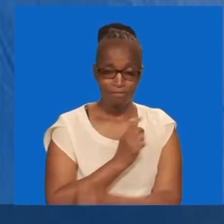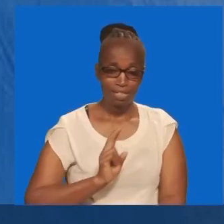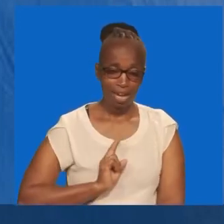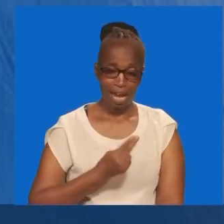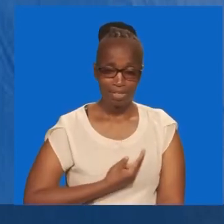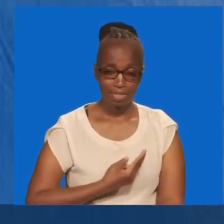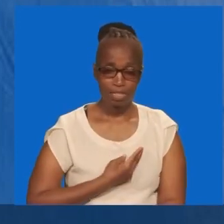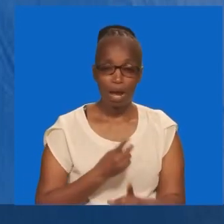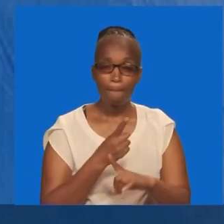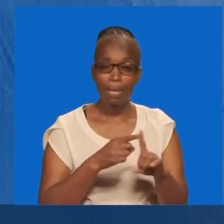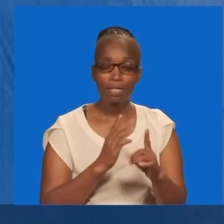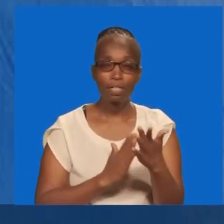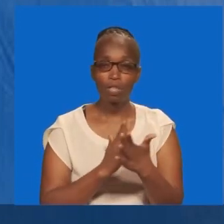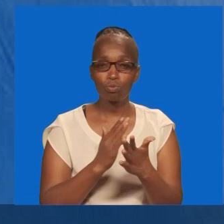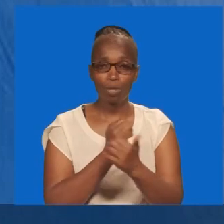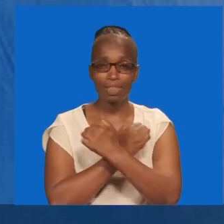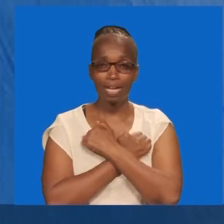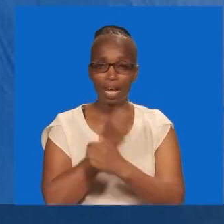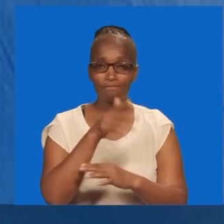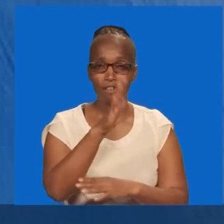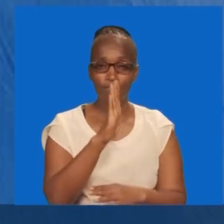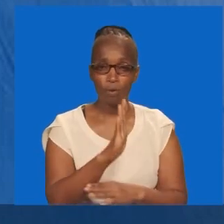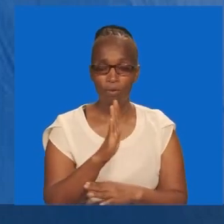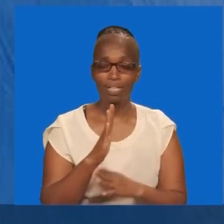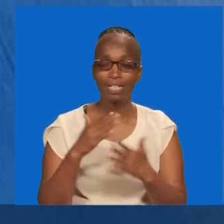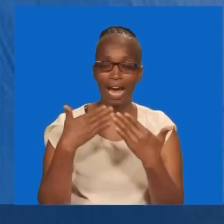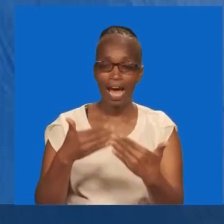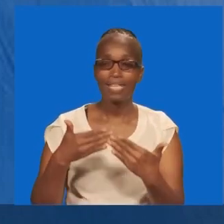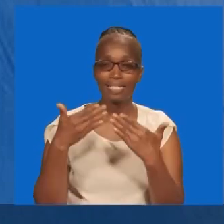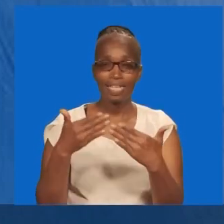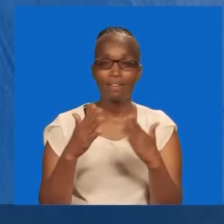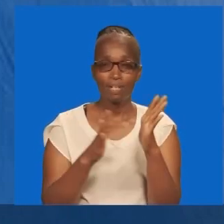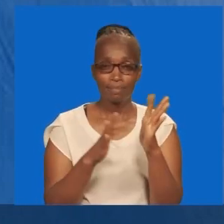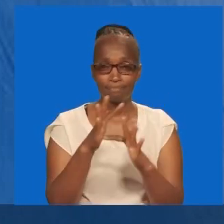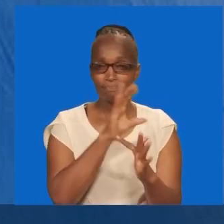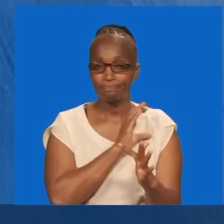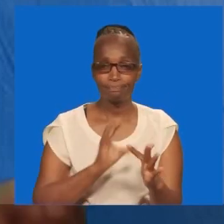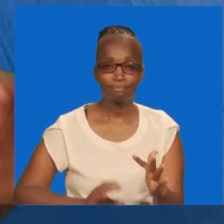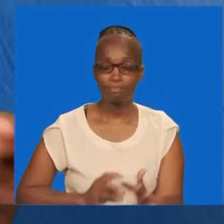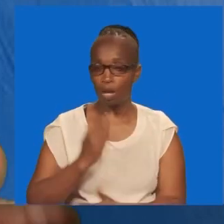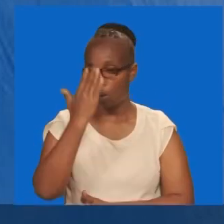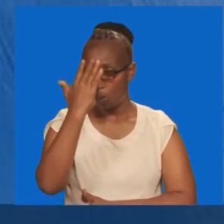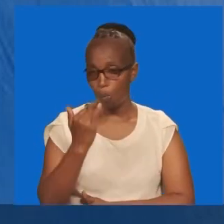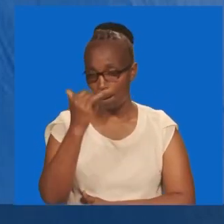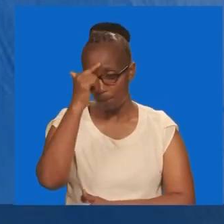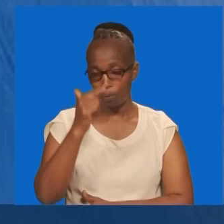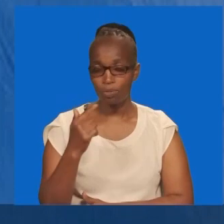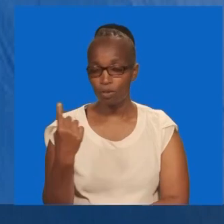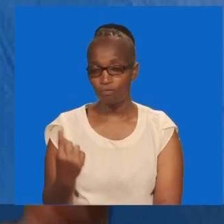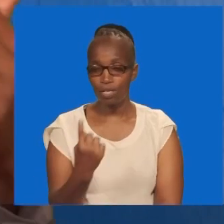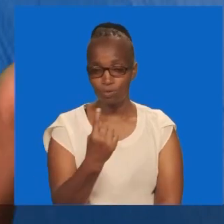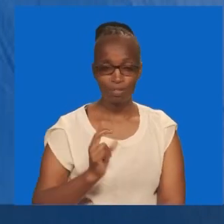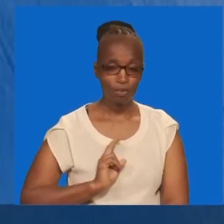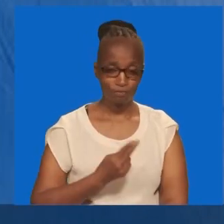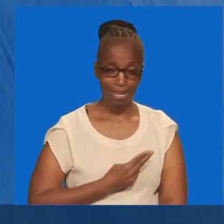Na tunaona ya kwamba katika upendo wake alimtoa Kristo kwa ajili yetu. Na